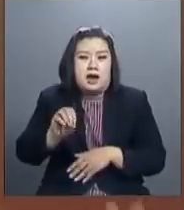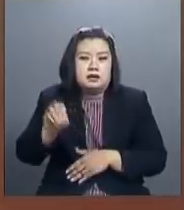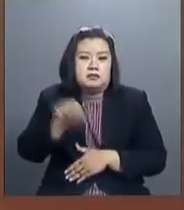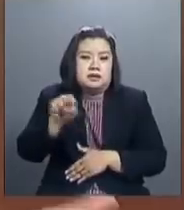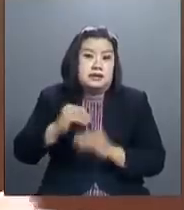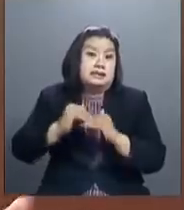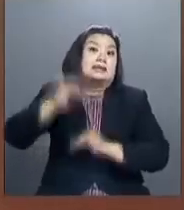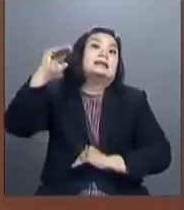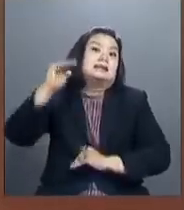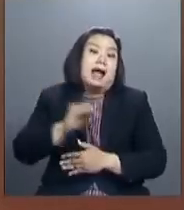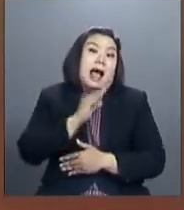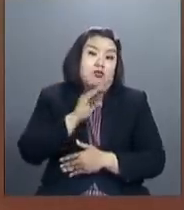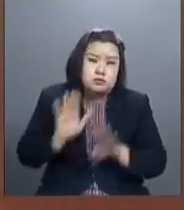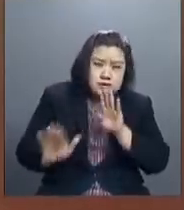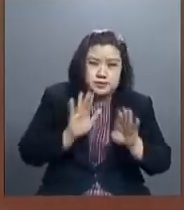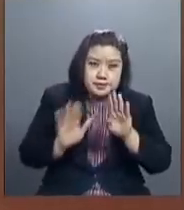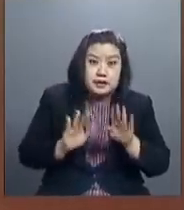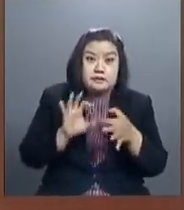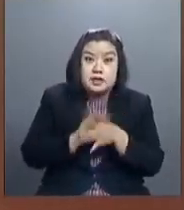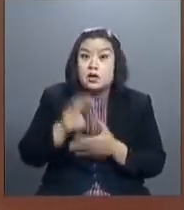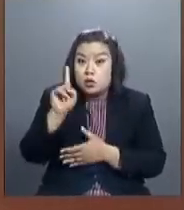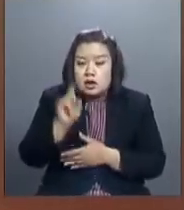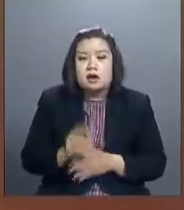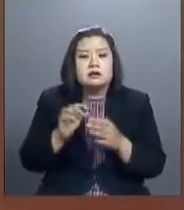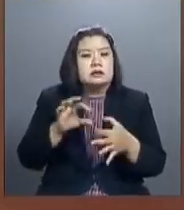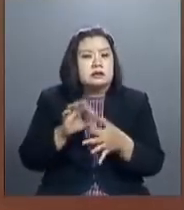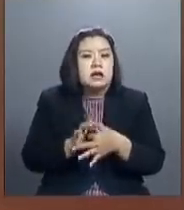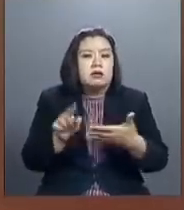าดูจากตัวเลขของการออกมาใช้เสียงประชามติ